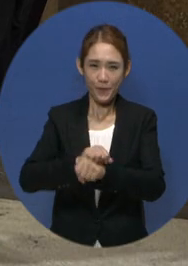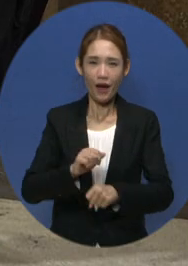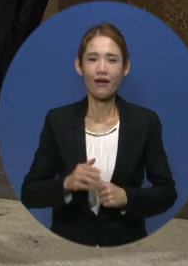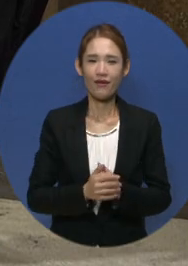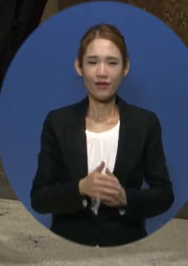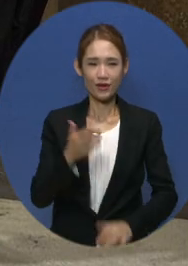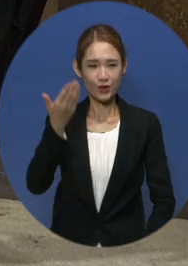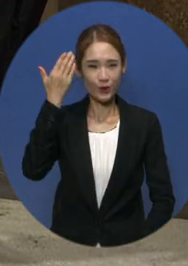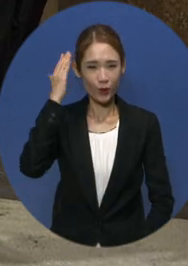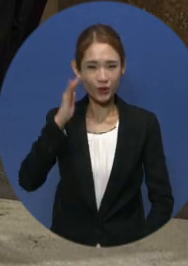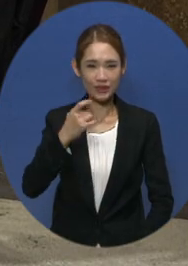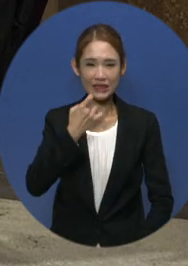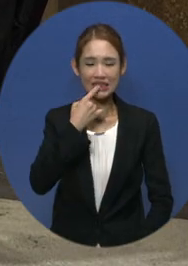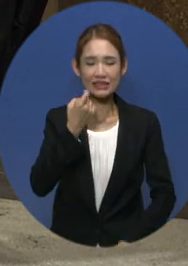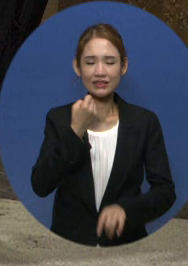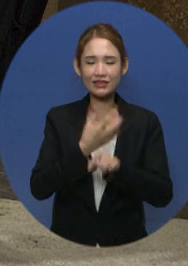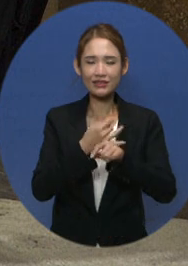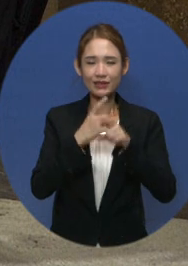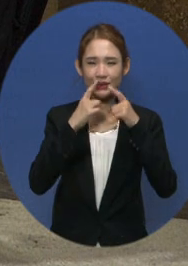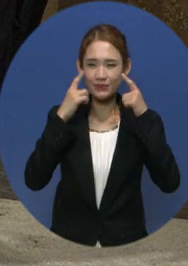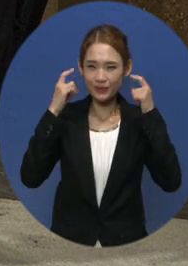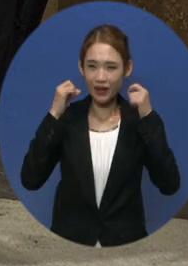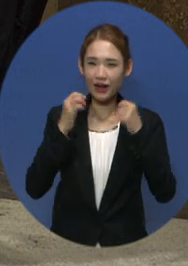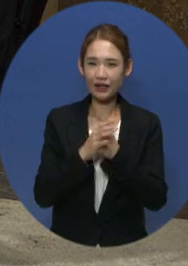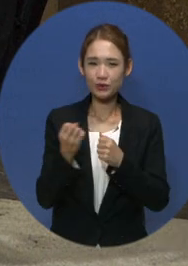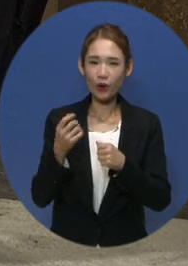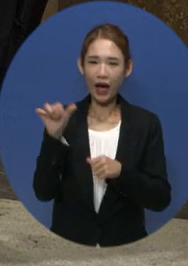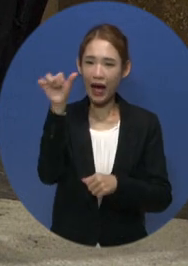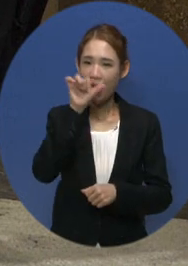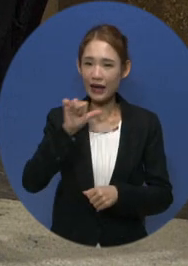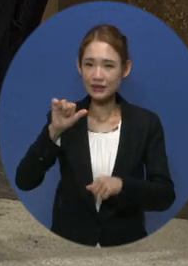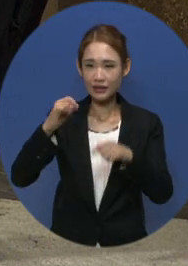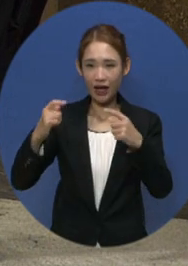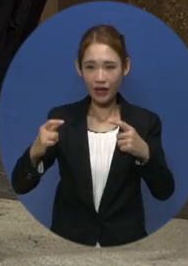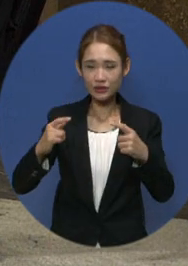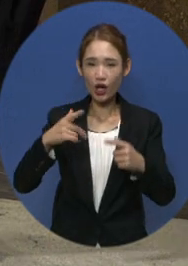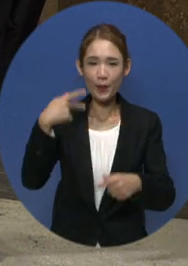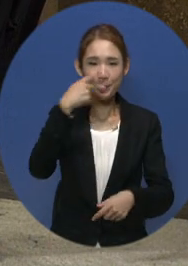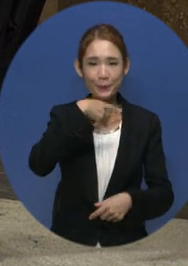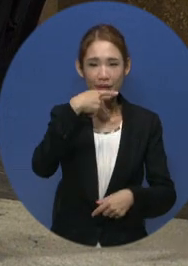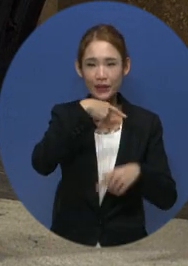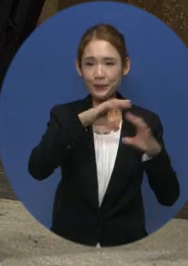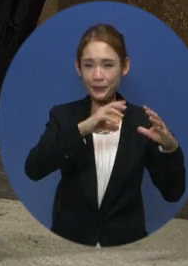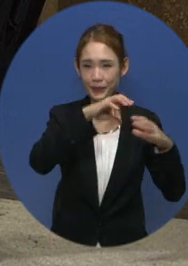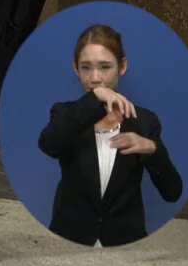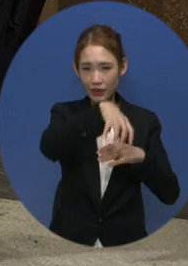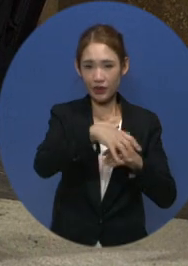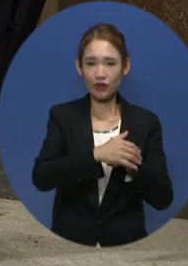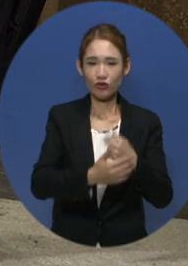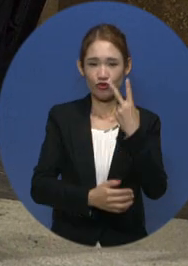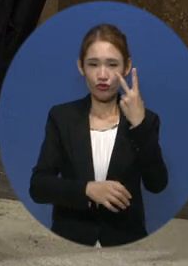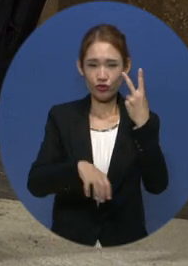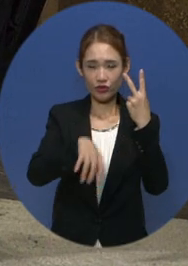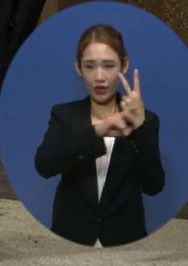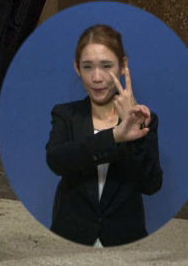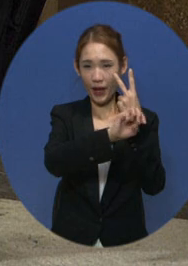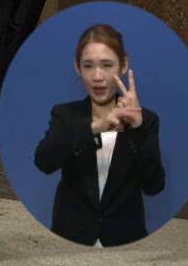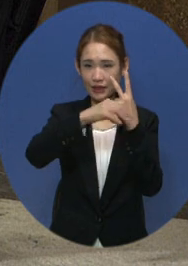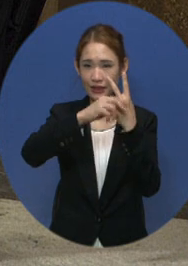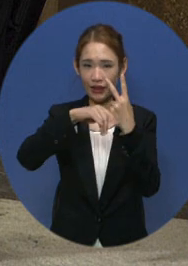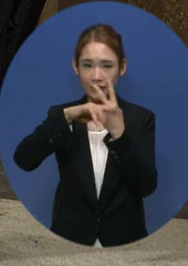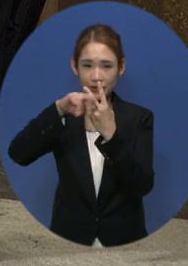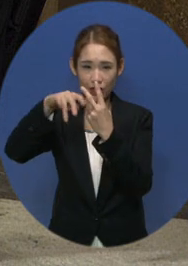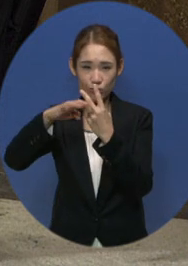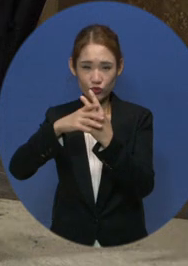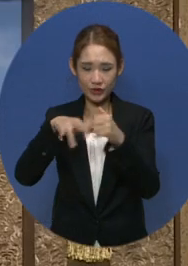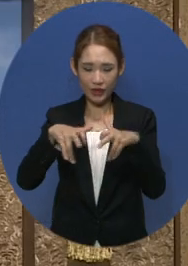요새는 금스크잖아요. 예, 예, 예. 그리고 이제 아시아에서 네. 필리핀에서도 저희가 두 군데 마닐라하고 세부에서 장애인